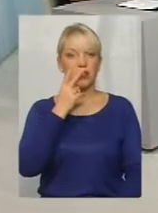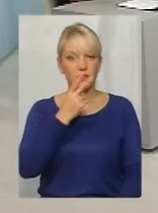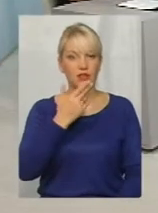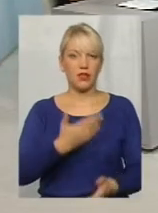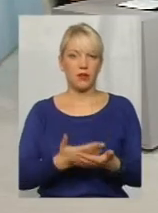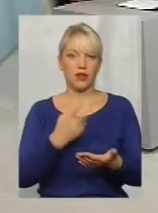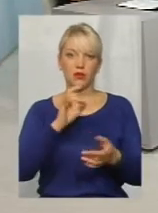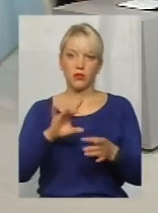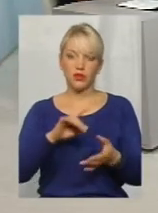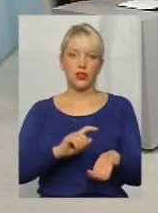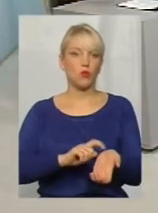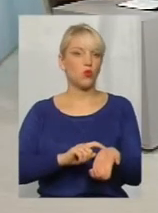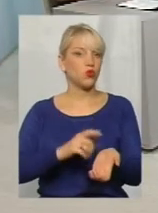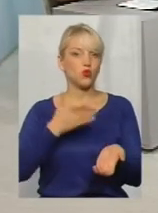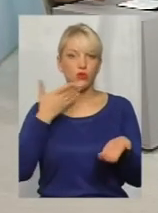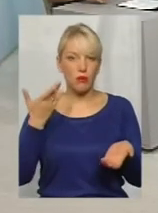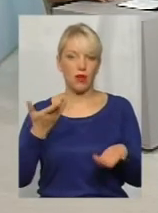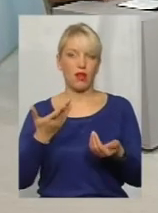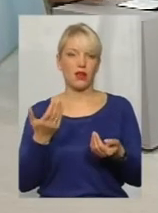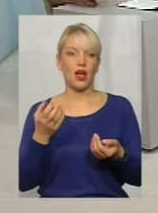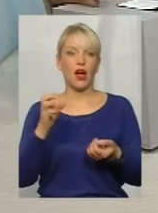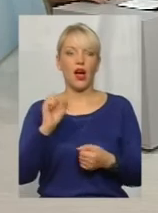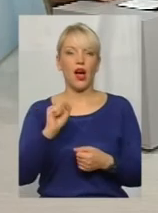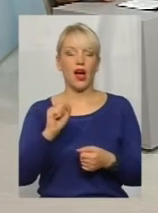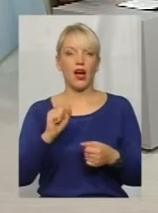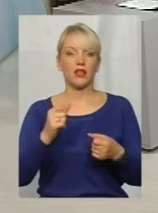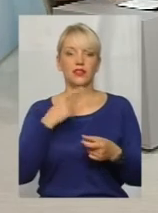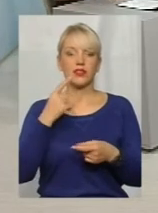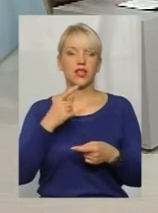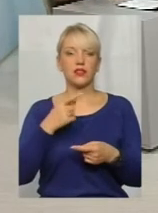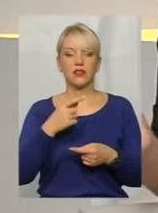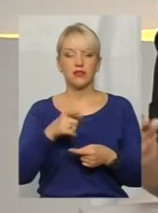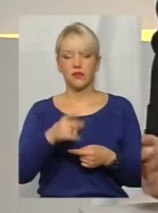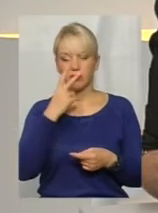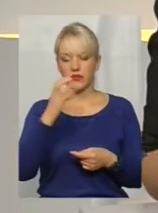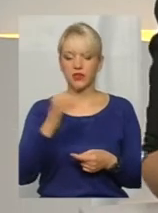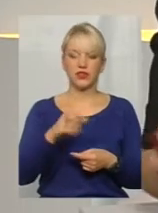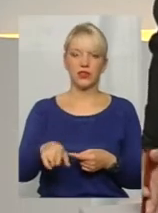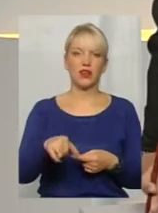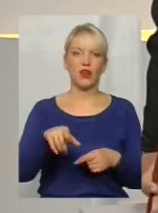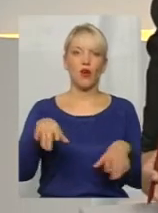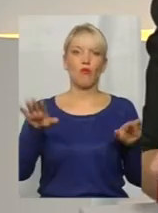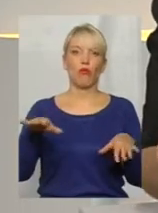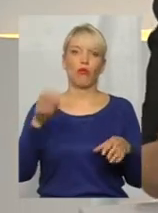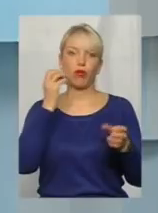пульсу там. Просто це, але сказати і іншу ситуацію, що подивіться, він синій, його обсіли мухи, це